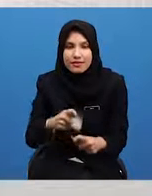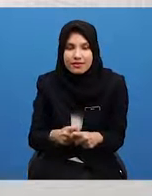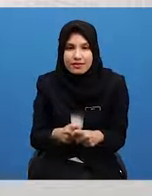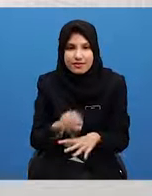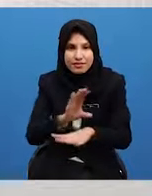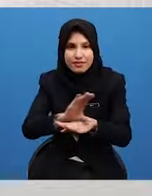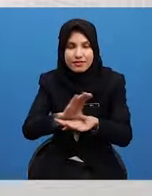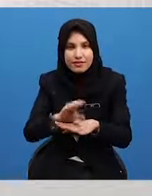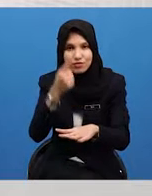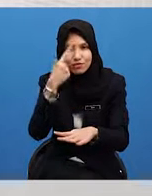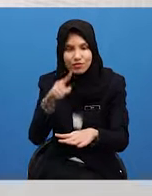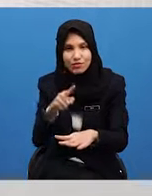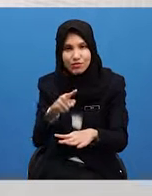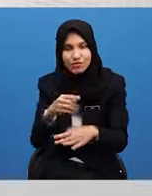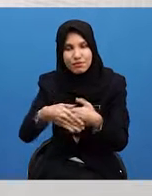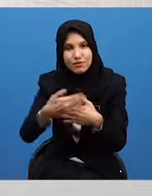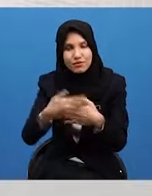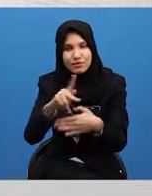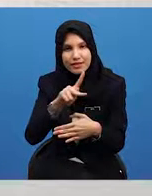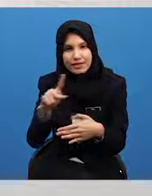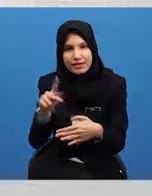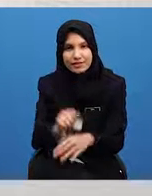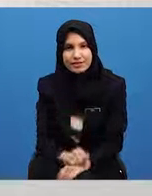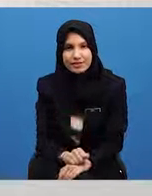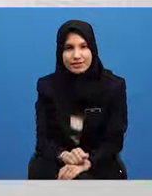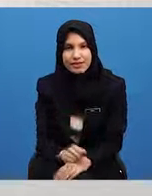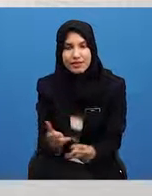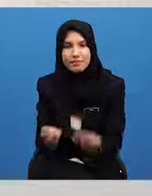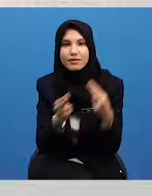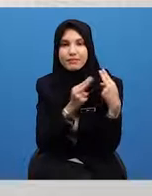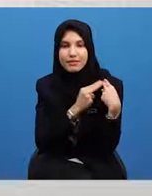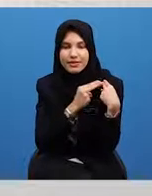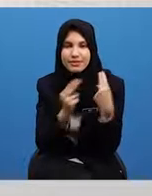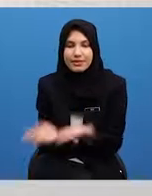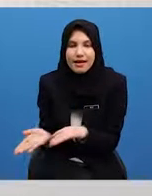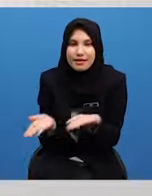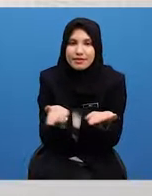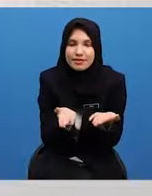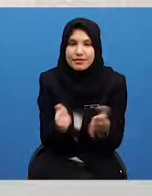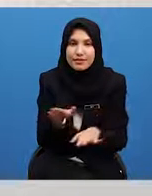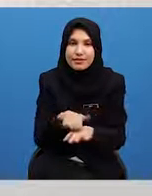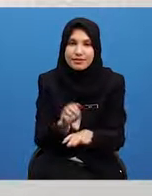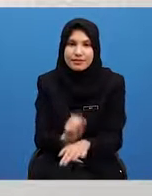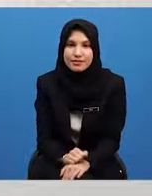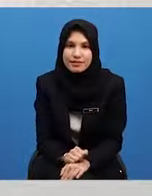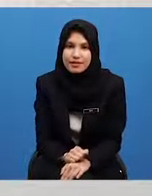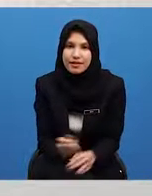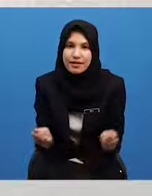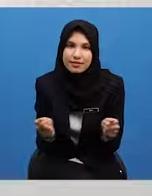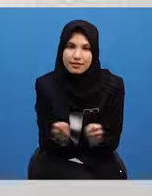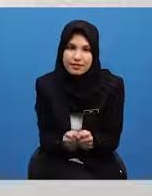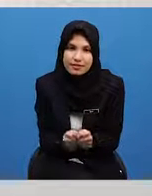digunakan untuk memudahkan beban diangkat ke atas